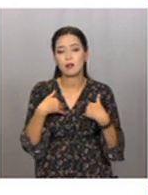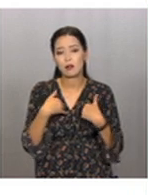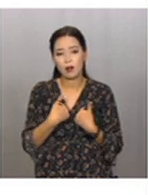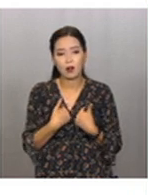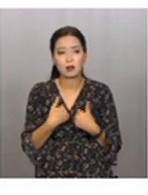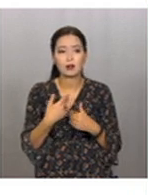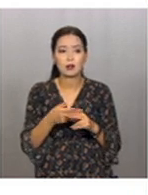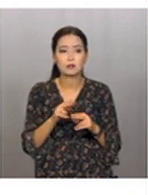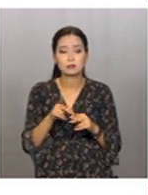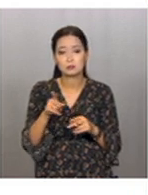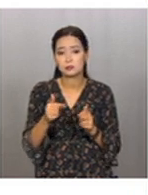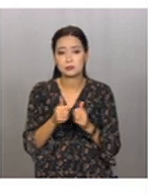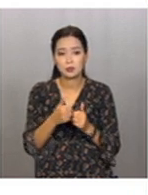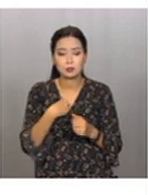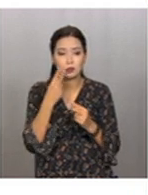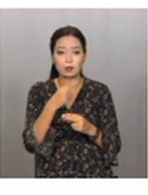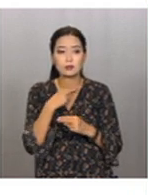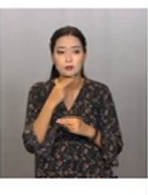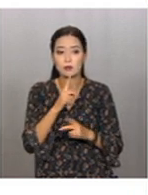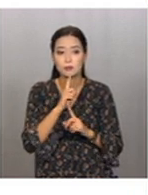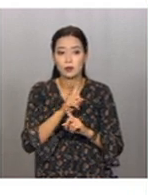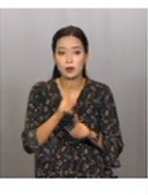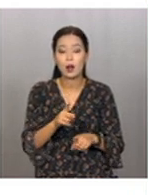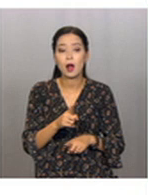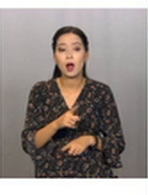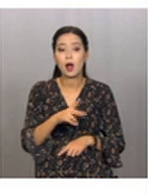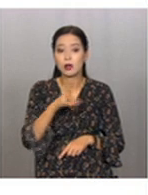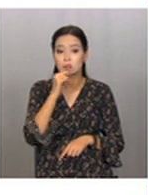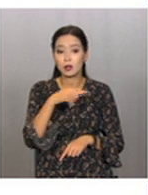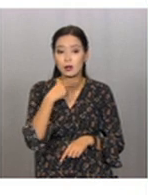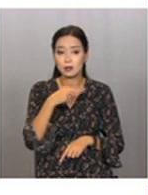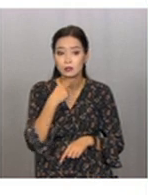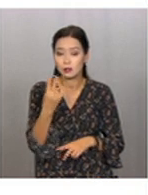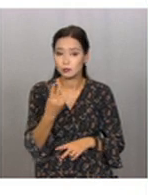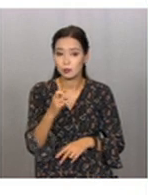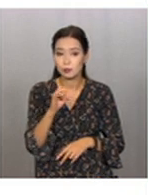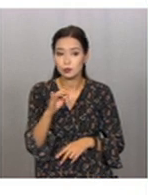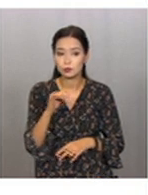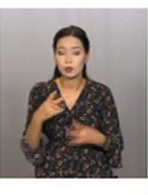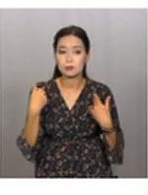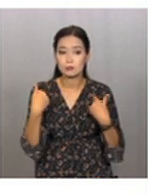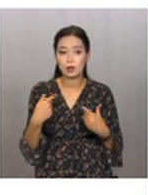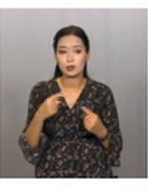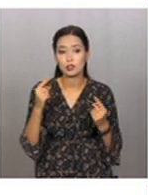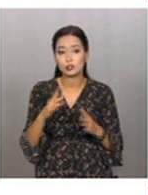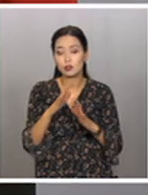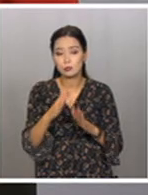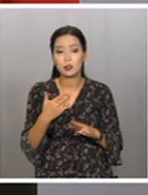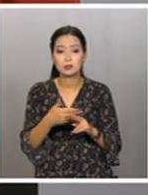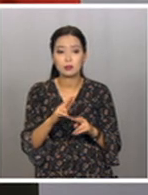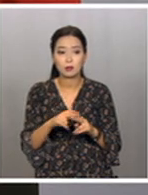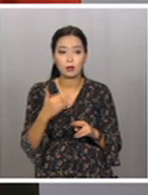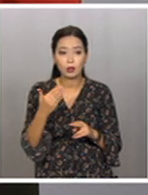ілдірмеймін қаршығанға» дейді. «Аузыңды тарта сөйле, Біржан батыр, жарамас жүдеп қайтсаң, іздеп келіп»